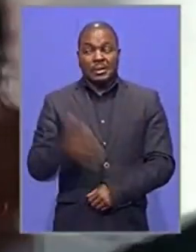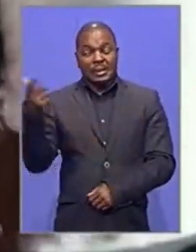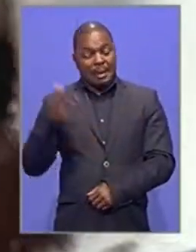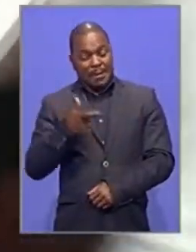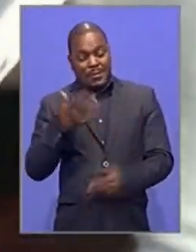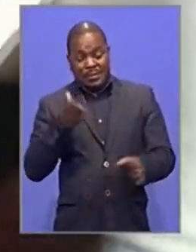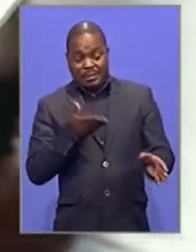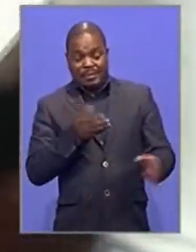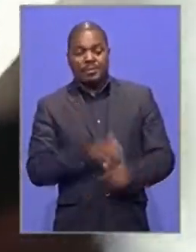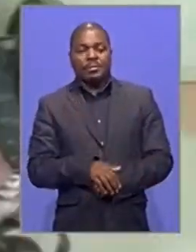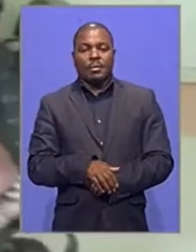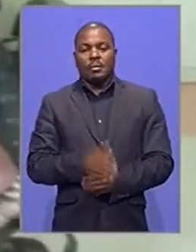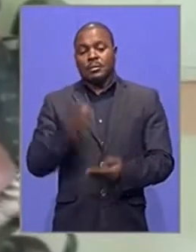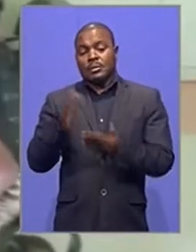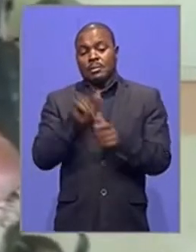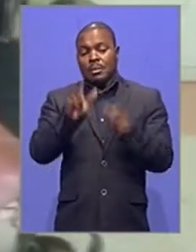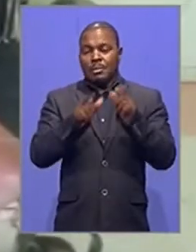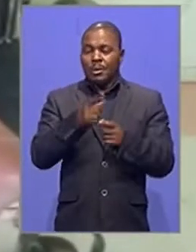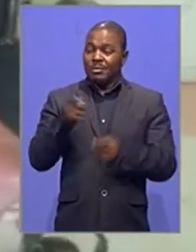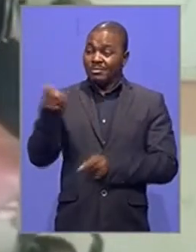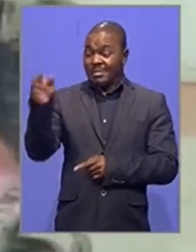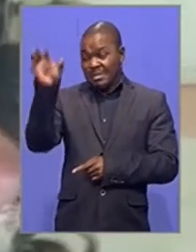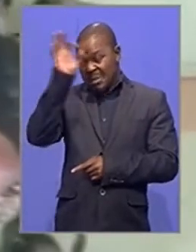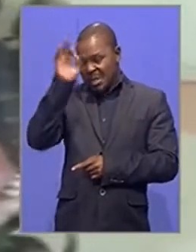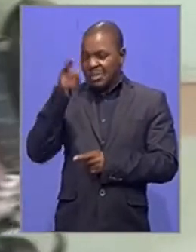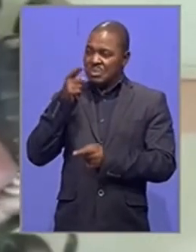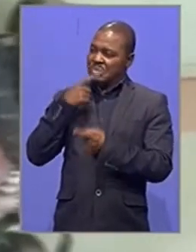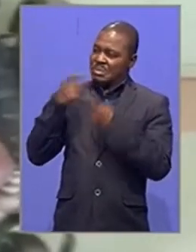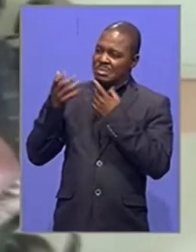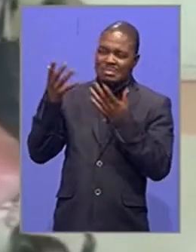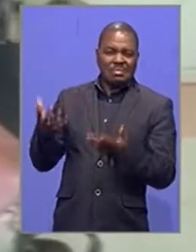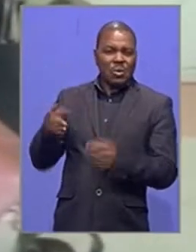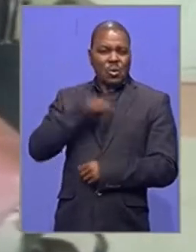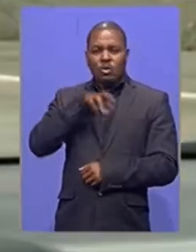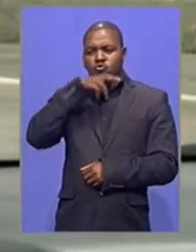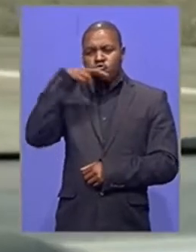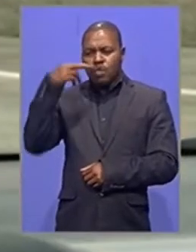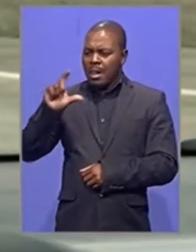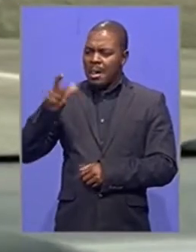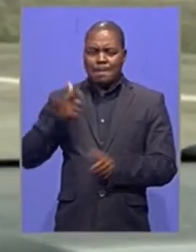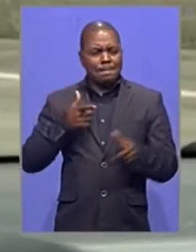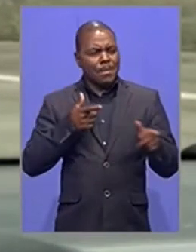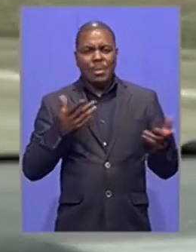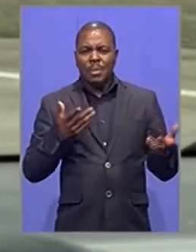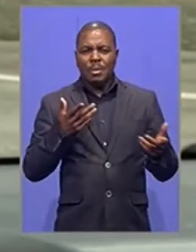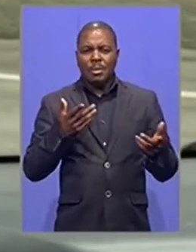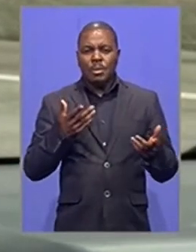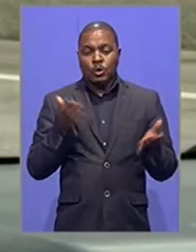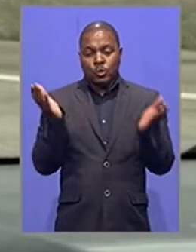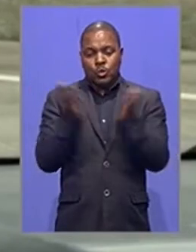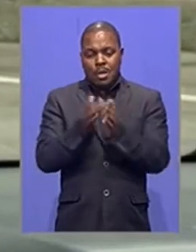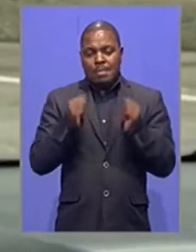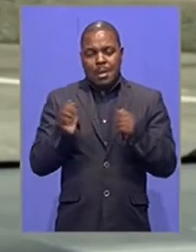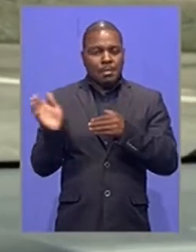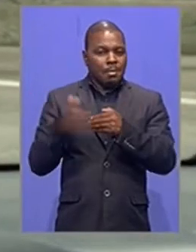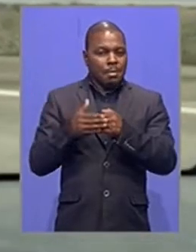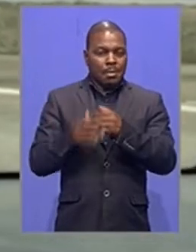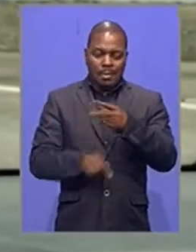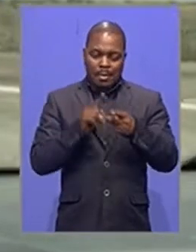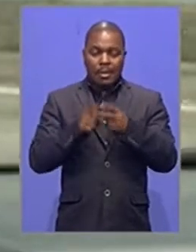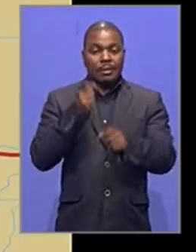Ba bangwe ba latofatša maphodisa ka go šomiša dikolo tša nnete. Dikolo di sa tswaletšwe mola